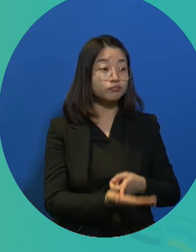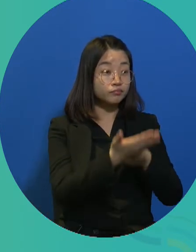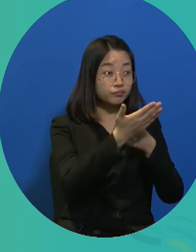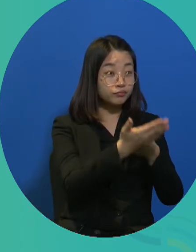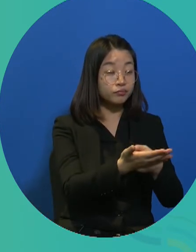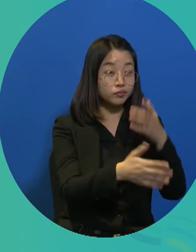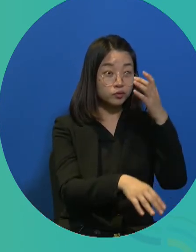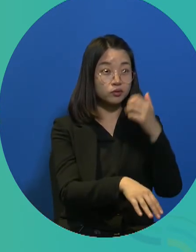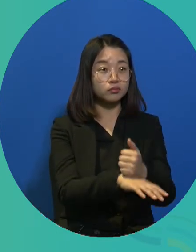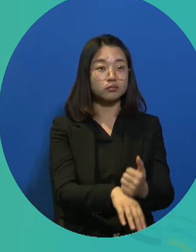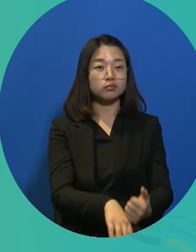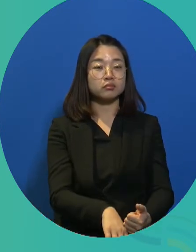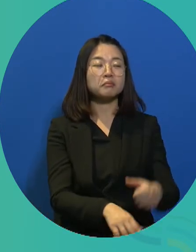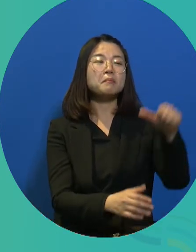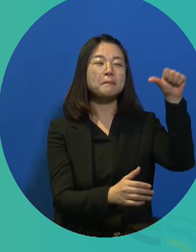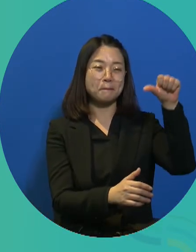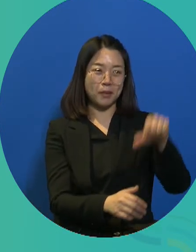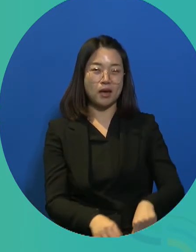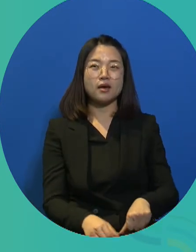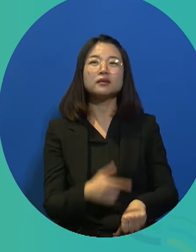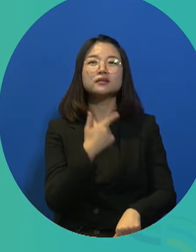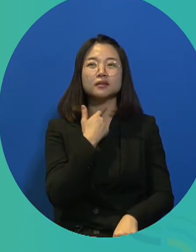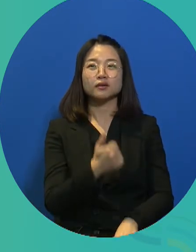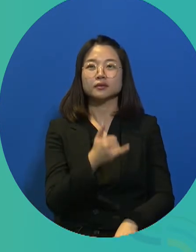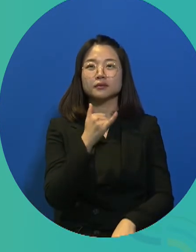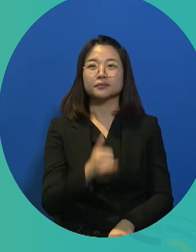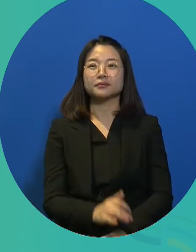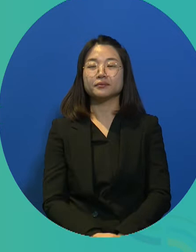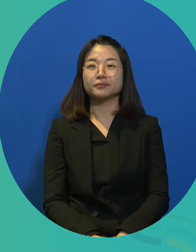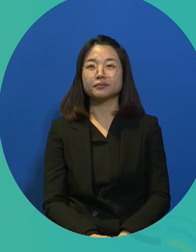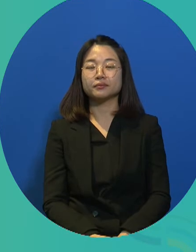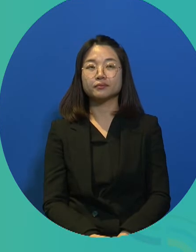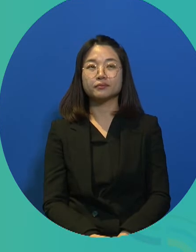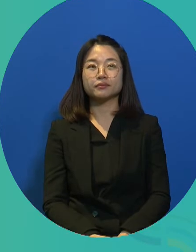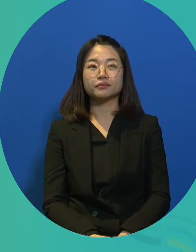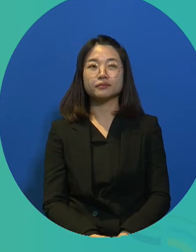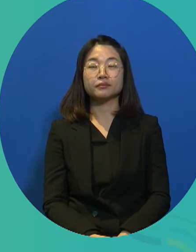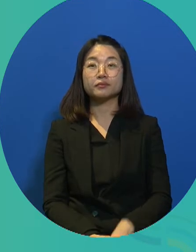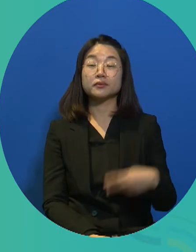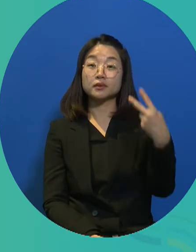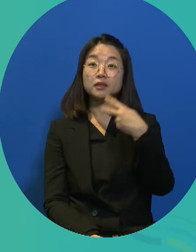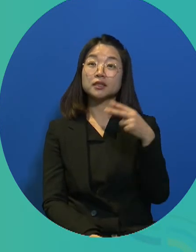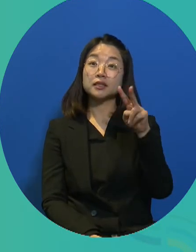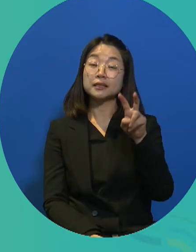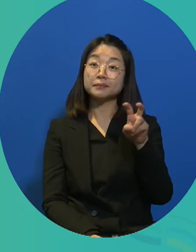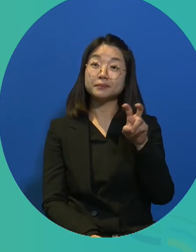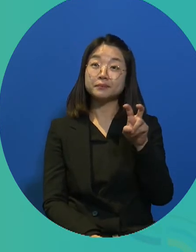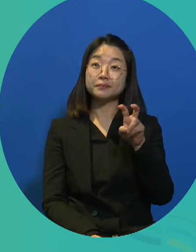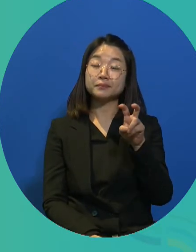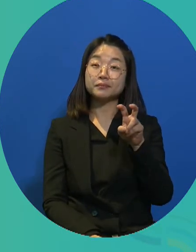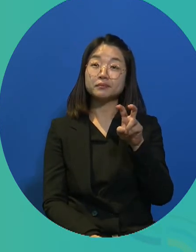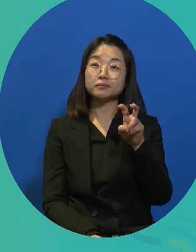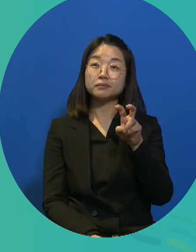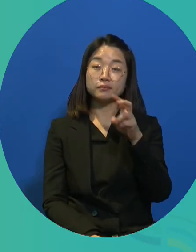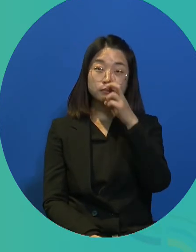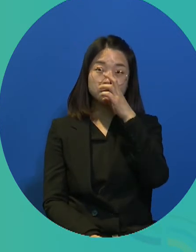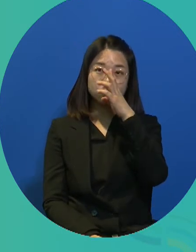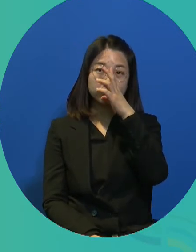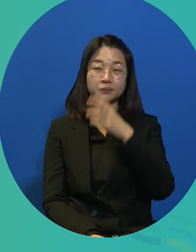소송에 대해서 이제 패소 판결을 내렸던 적이 있습니다. 그리고 2019년도쯤에